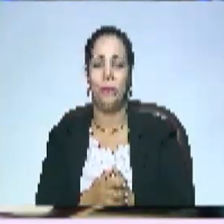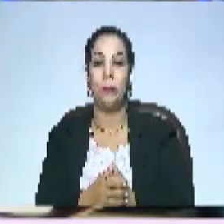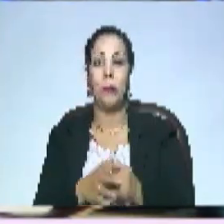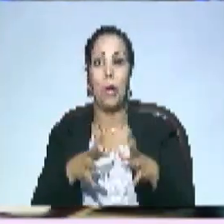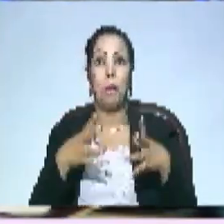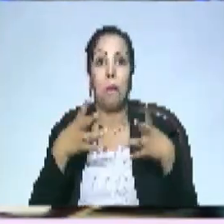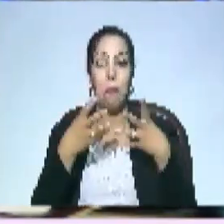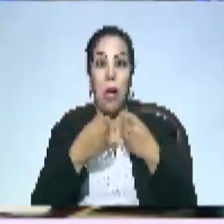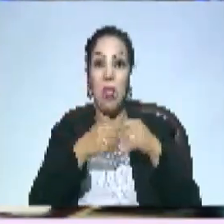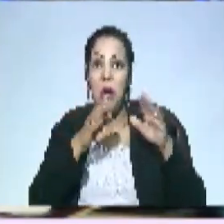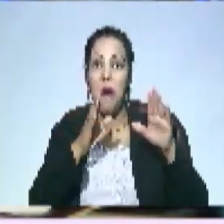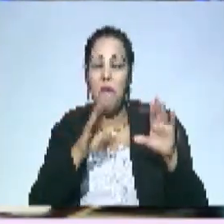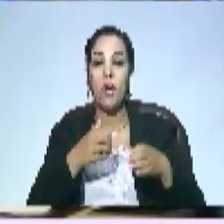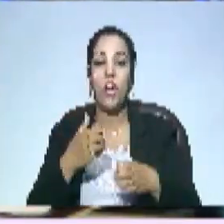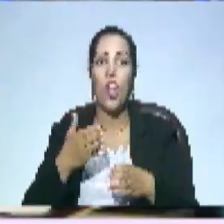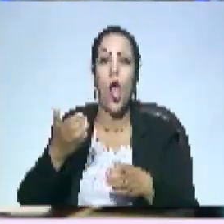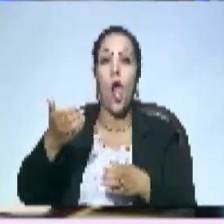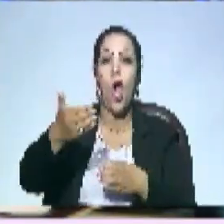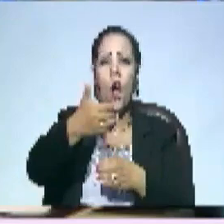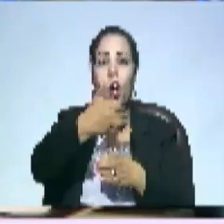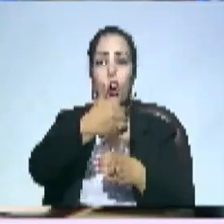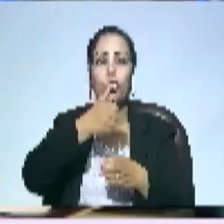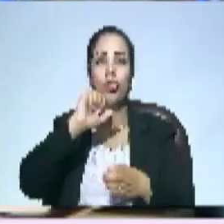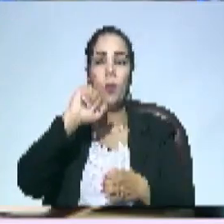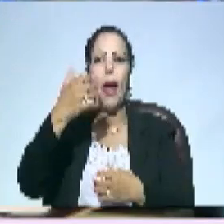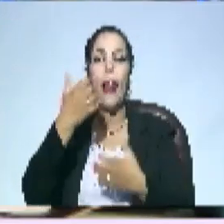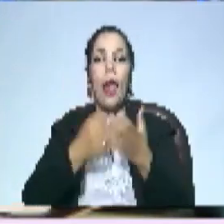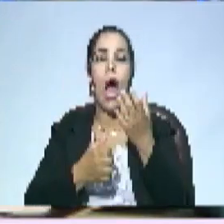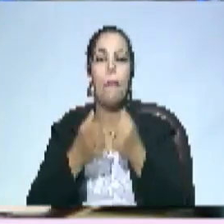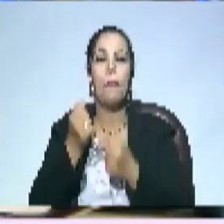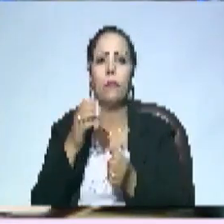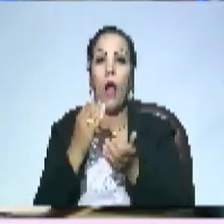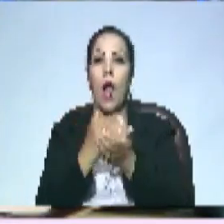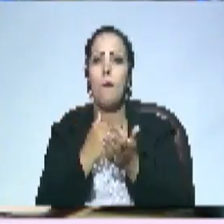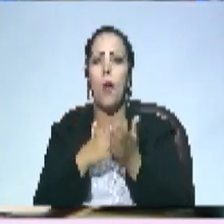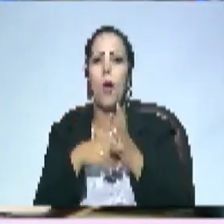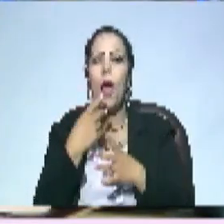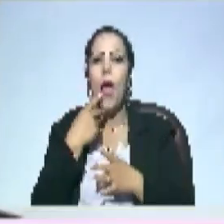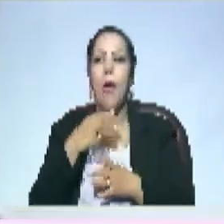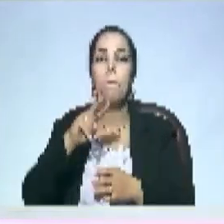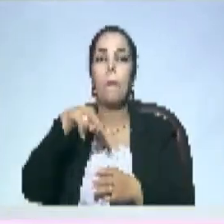معانا القشطه اللي احنا كنا عملناها قبل الحلقه عباره عن ايه؟ مهلبيه،